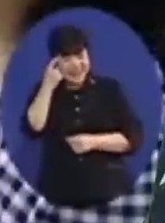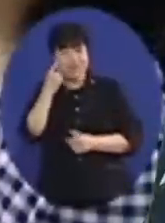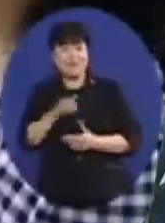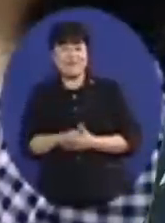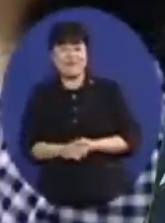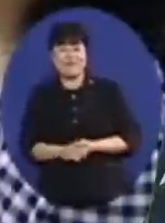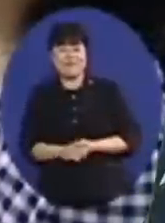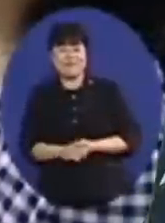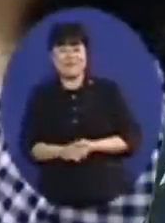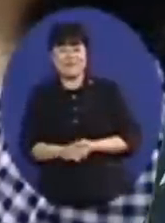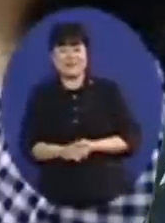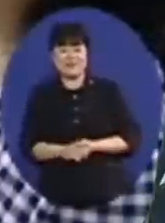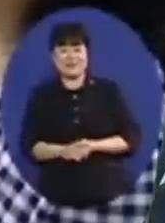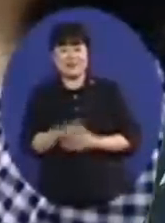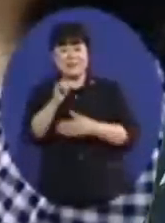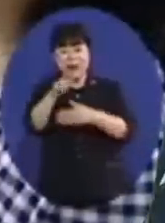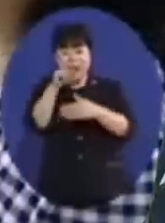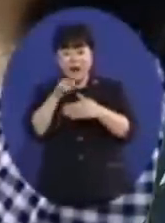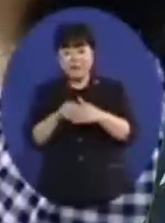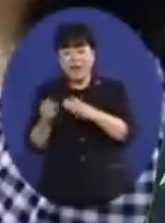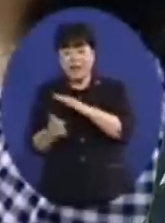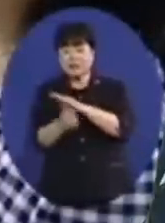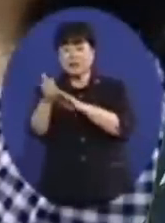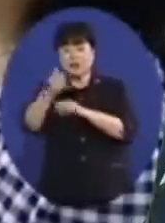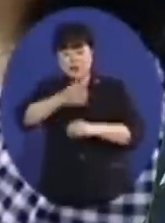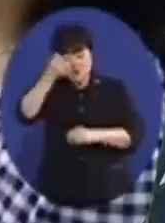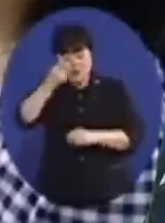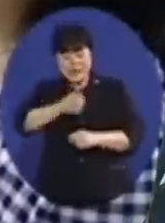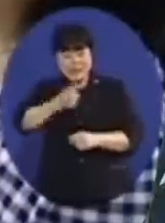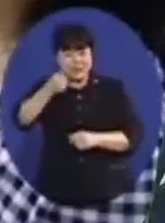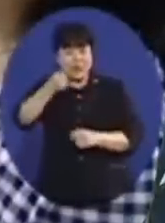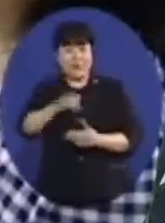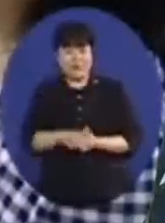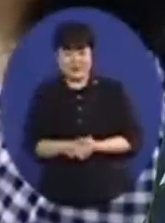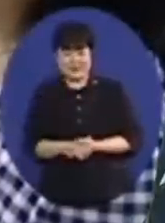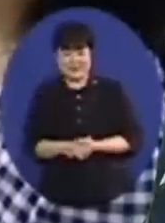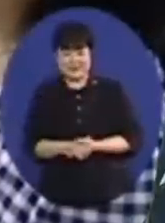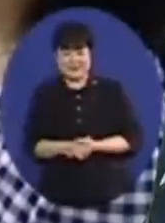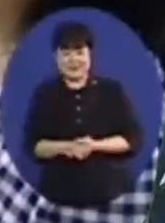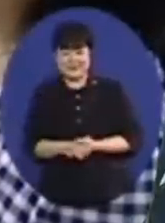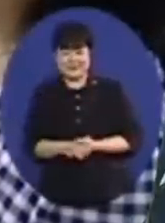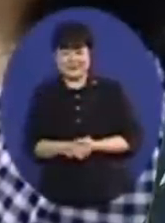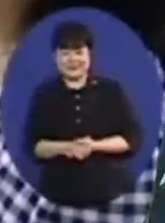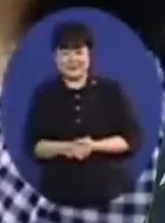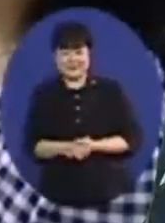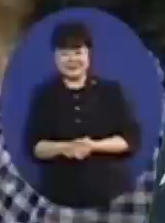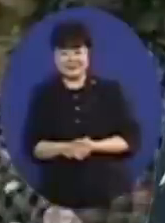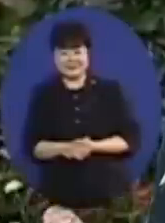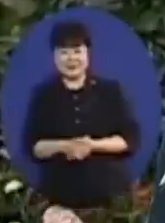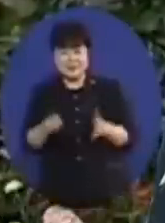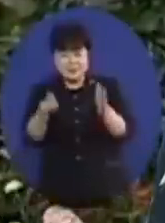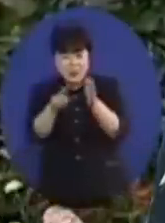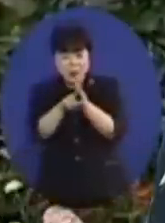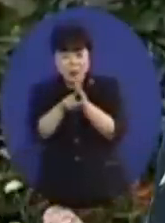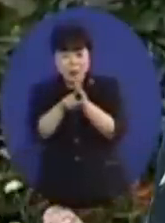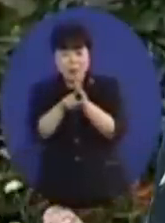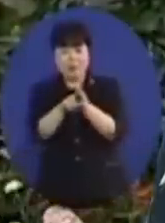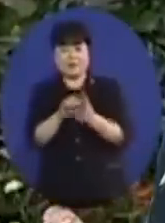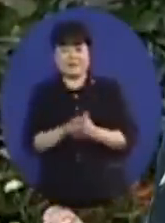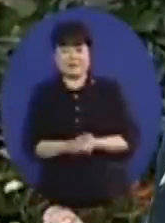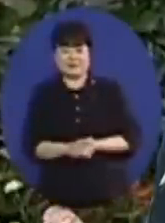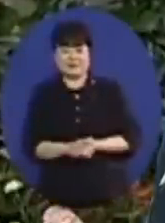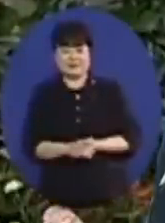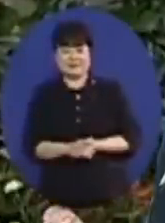되고 마음에 소원과 꿈을 갖게 되고 기적은 믿고